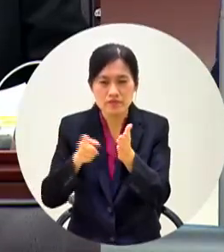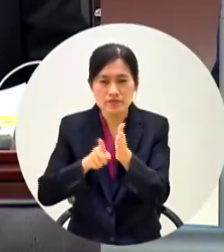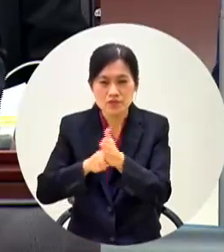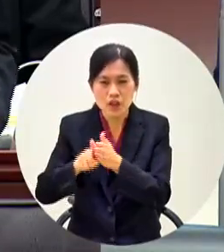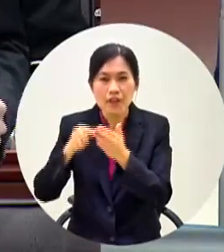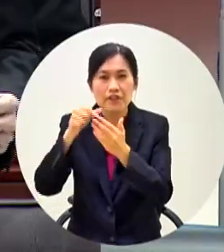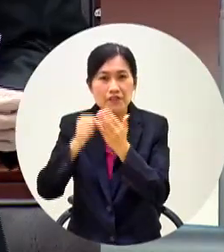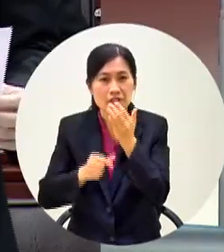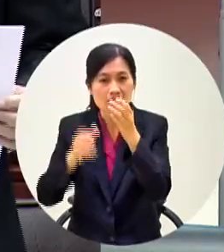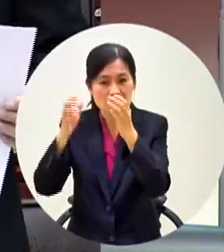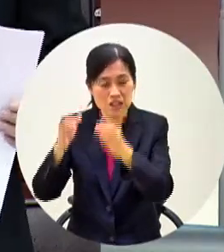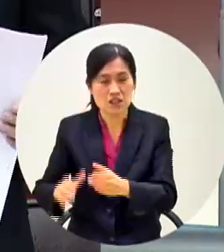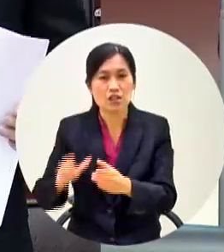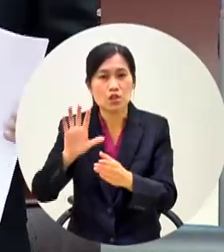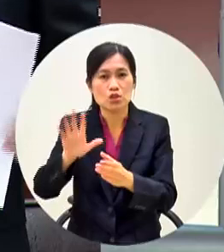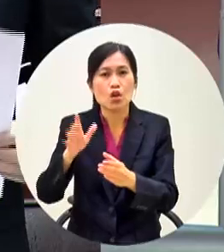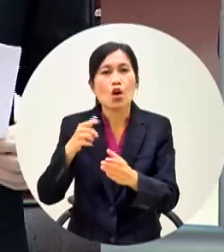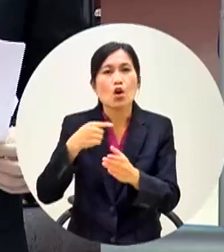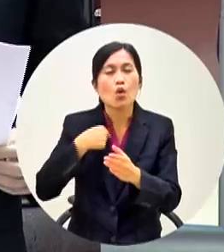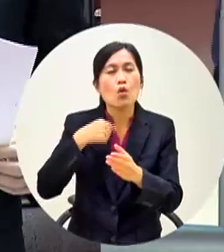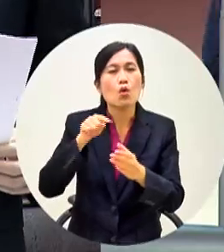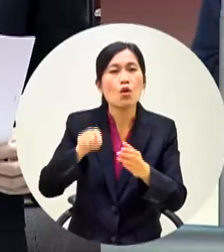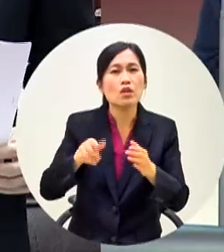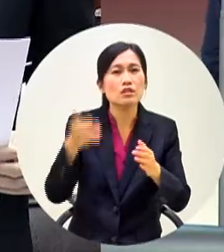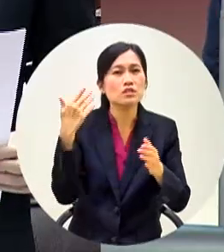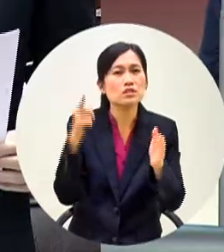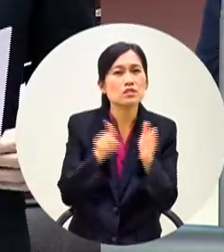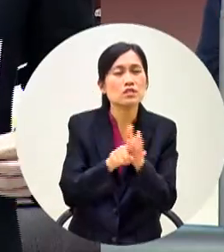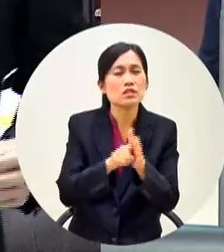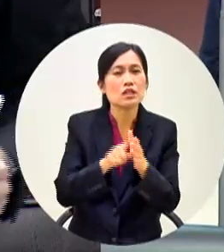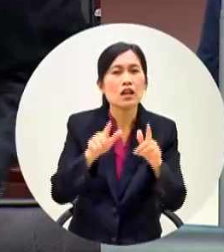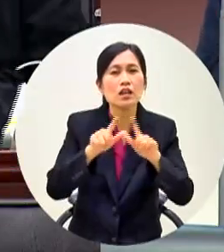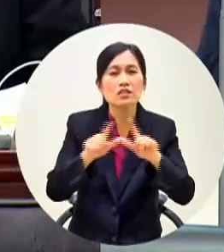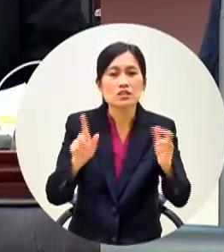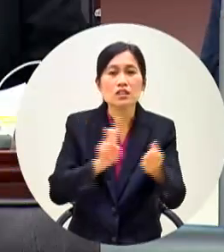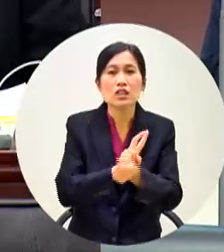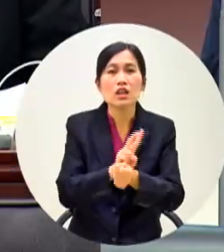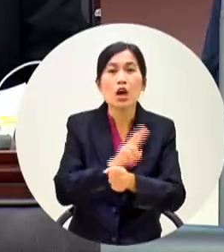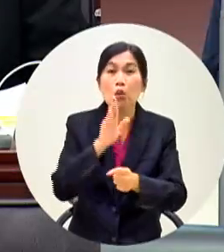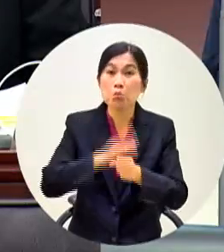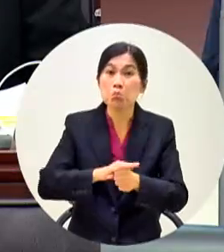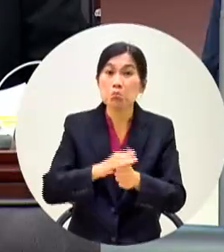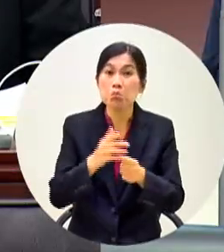呢，在我们当下，哦、大林埔迁村是不是一样的状态呢？